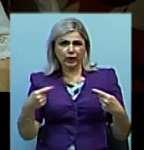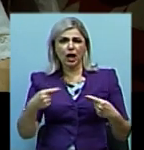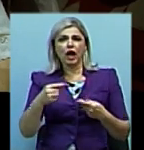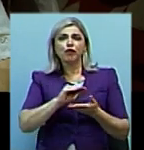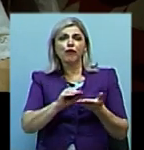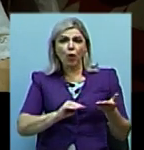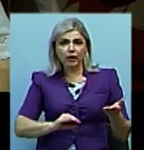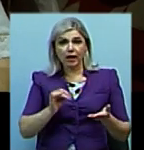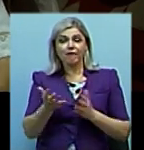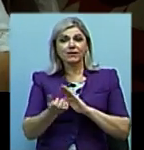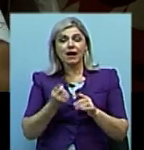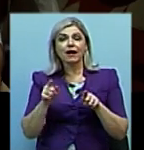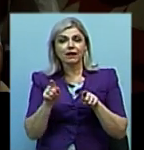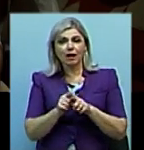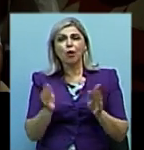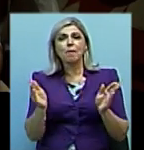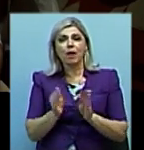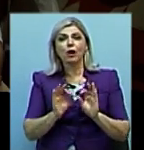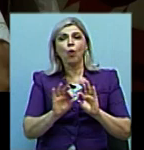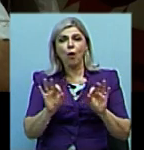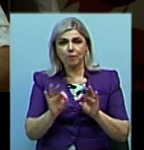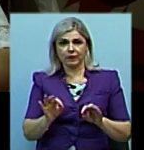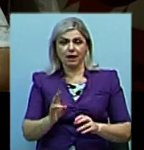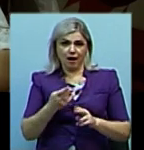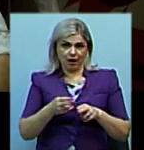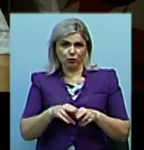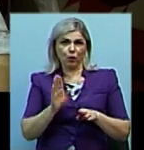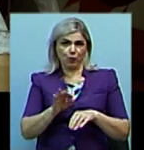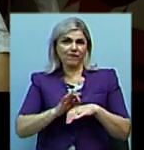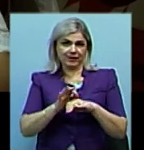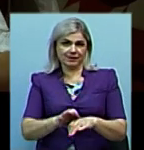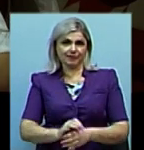твори. І ми взяли таку невелику оповідь, яку ввестимо.